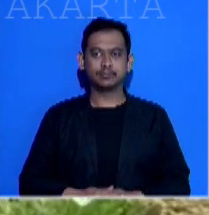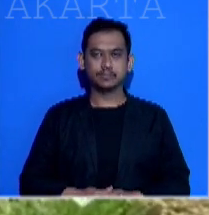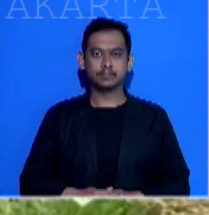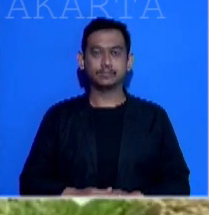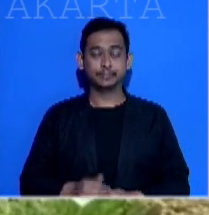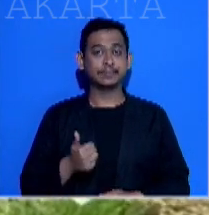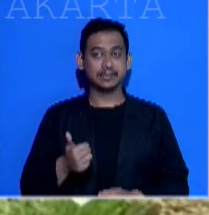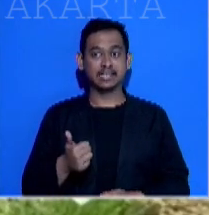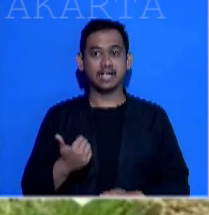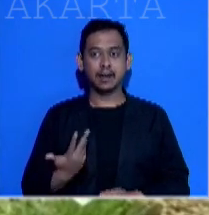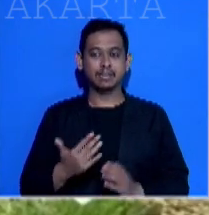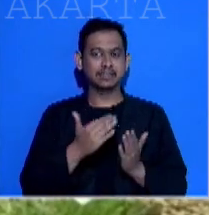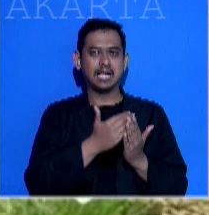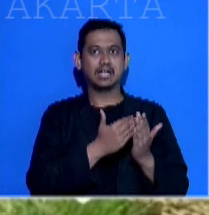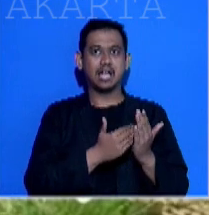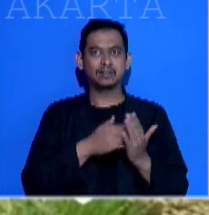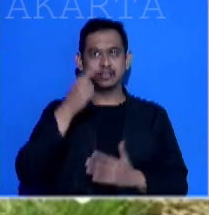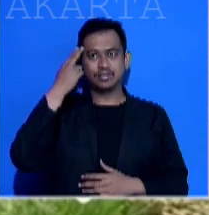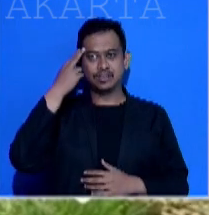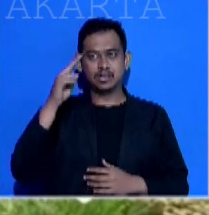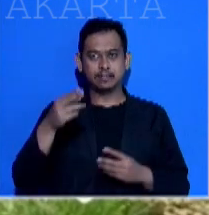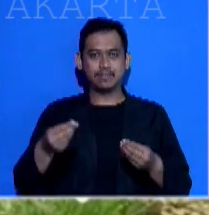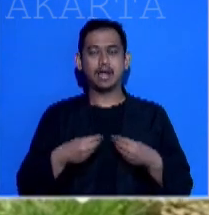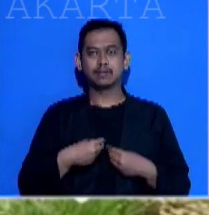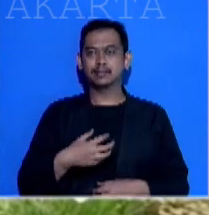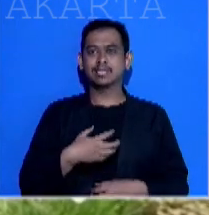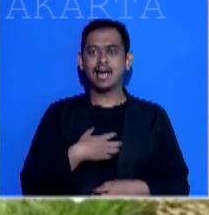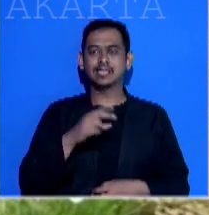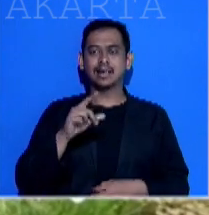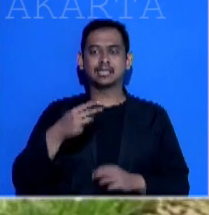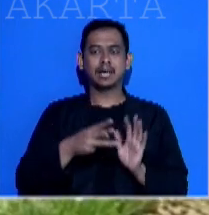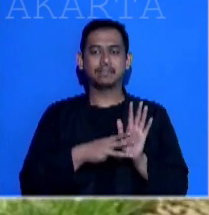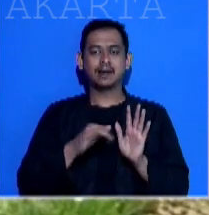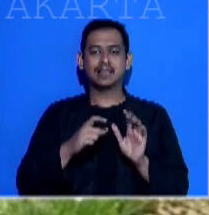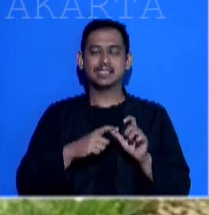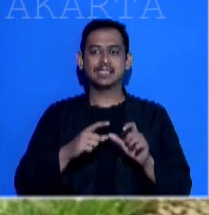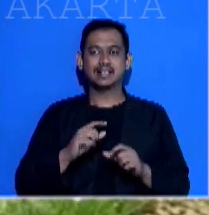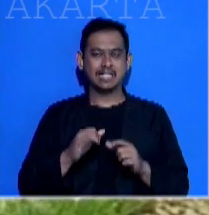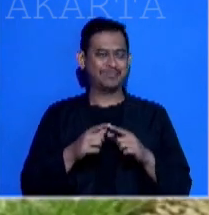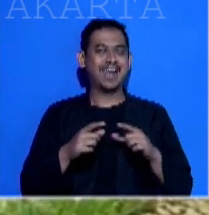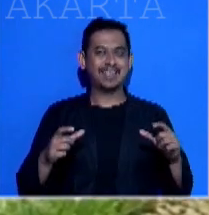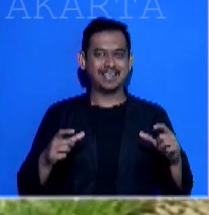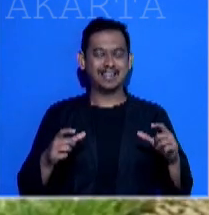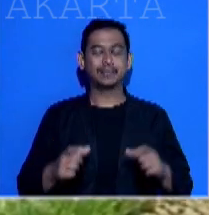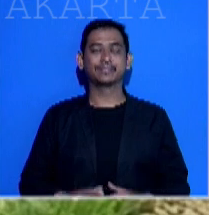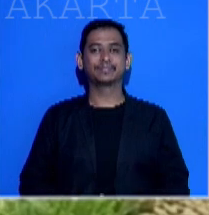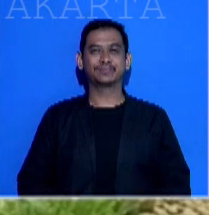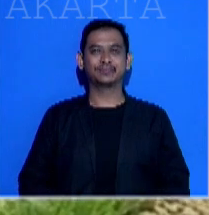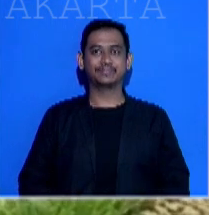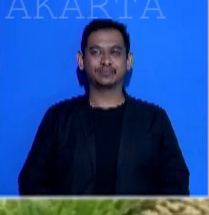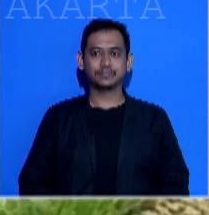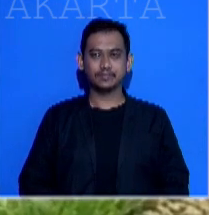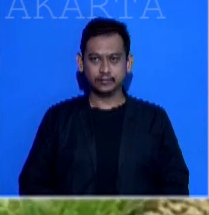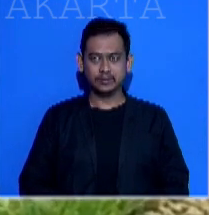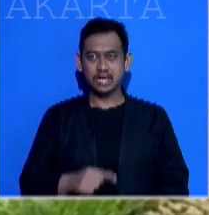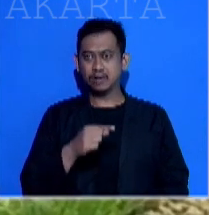itu syaratnya untuk bisa diusulkan dapat penyerangan masa pidana. Hari-hari ini hanya penyerahan remisi, kemudian